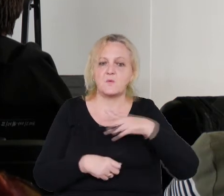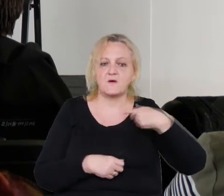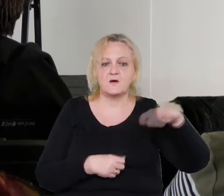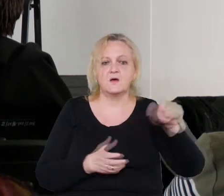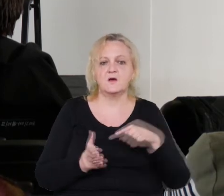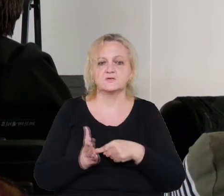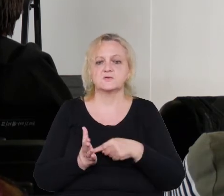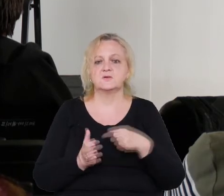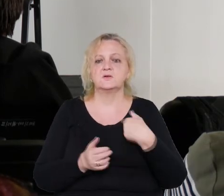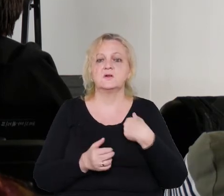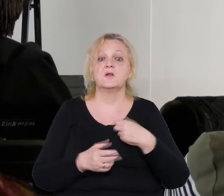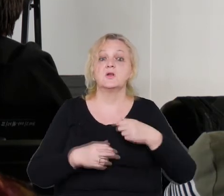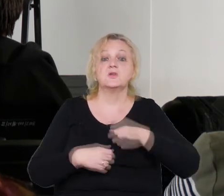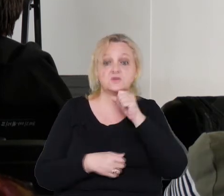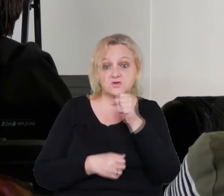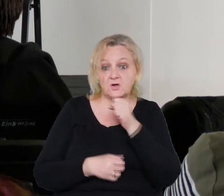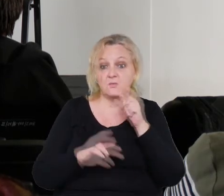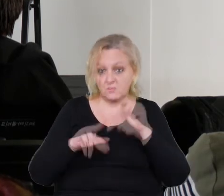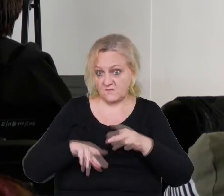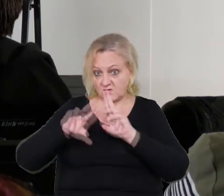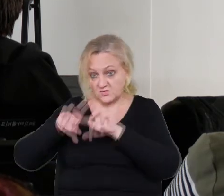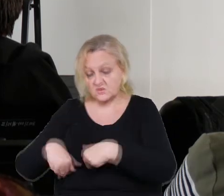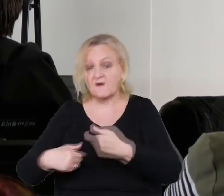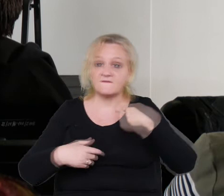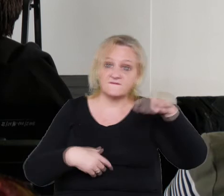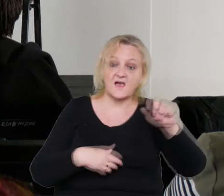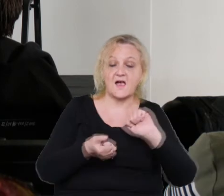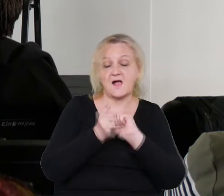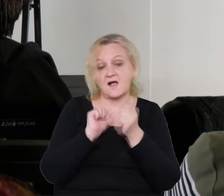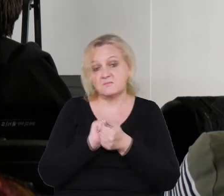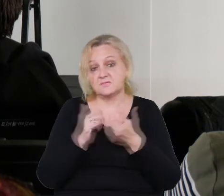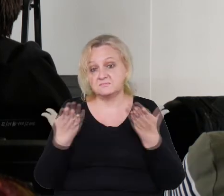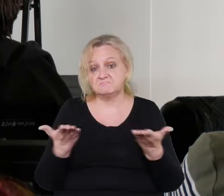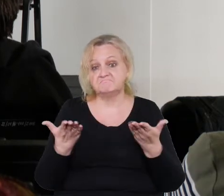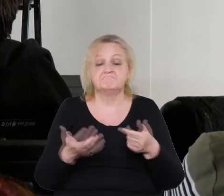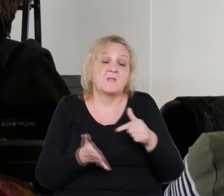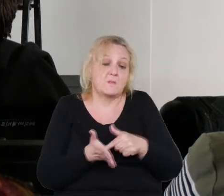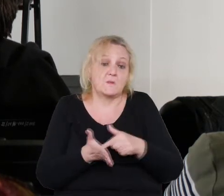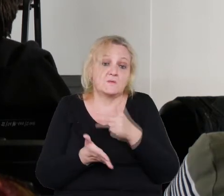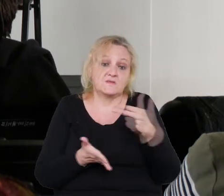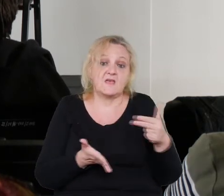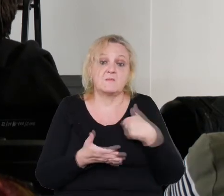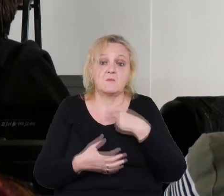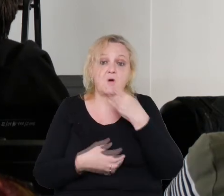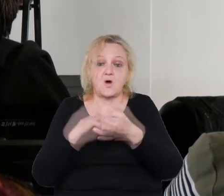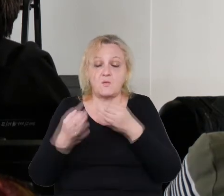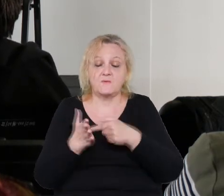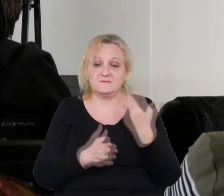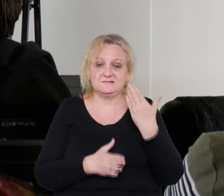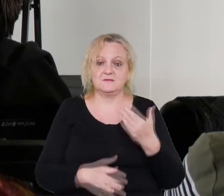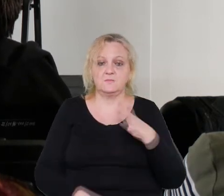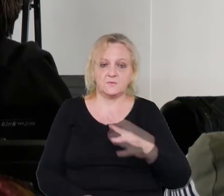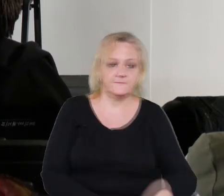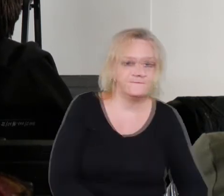No właśnie czy dziennikarze powinni zostać wyjeżdżać No bo w tym kontekście właśnie co powiedziałeś przed momentem